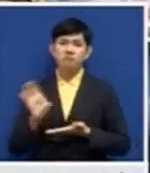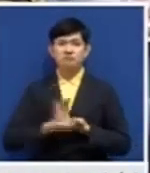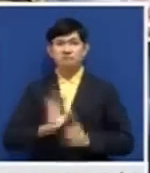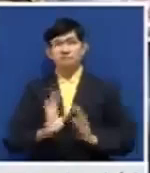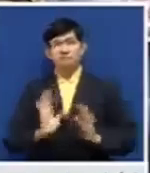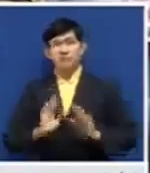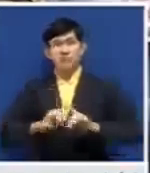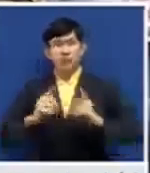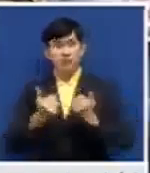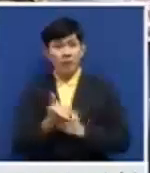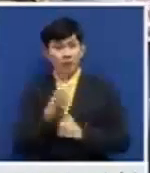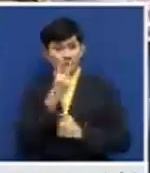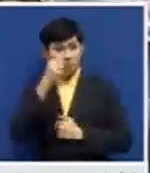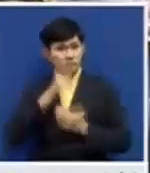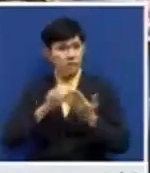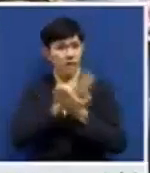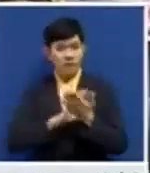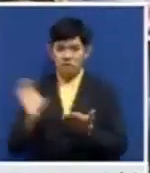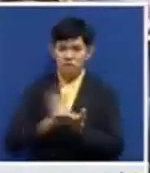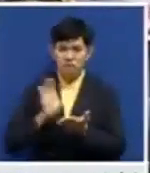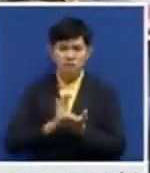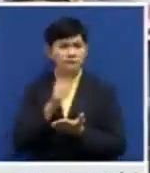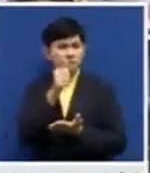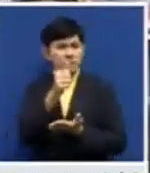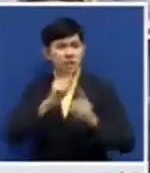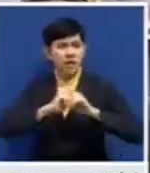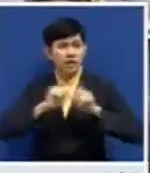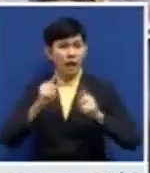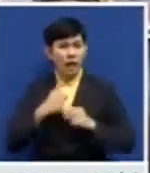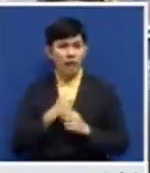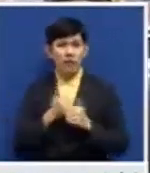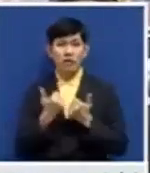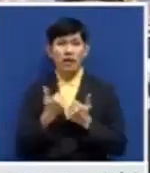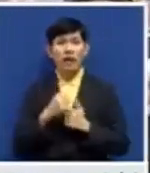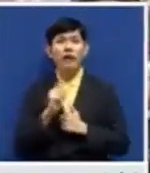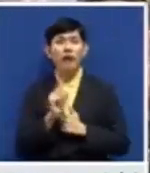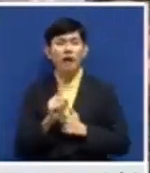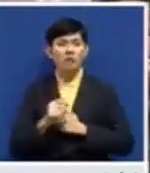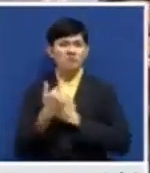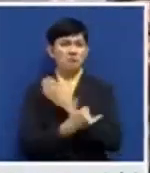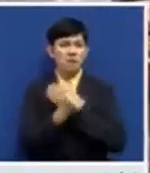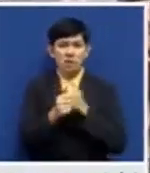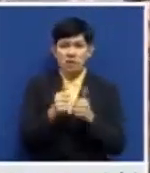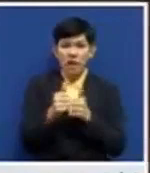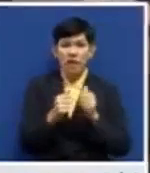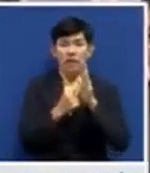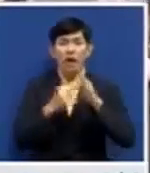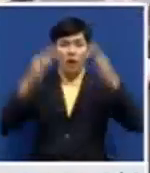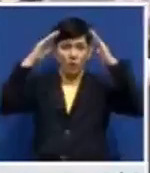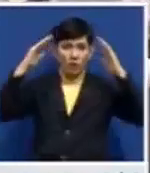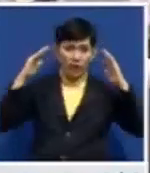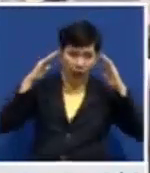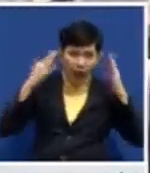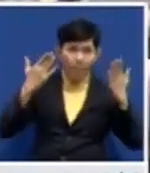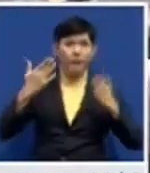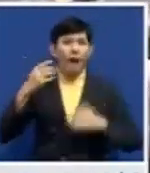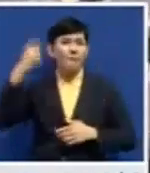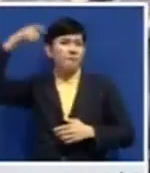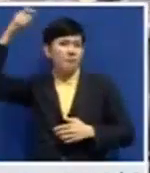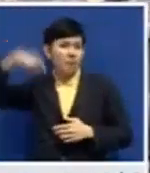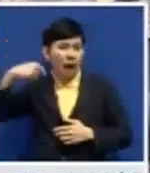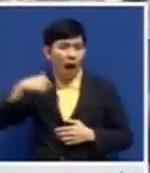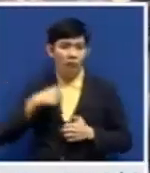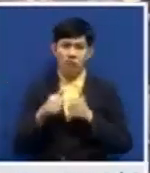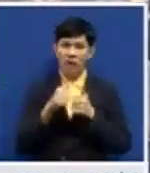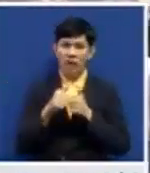ยมันน่าลงทุนจะตายไปแต่ณจุดนั้นคู่แข่งเรามาแล้วเวียดนามเอ่ยพม่าเอ่ยมาแรงมากตอนนั้น